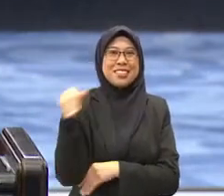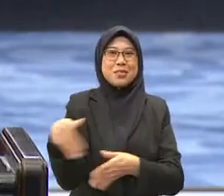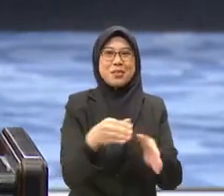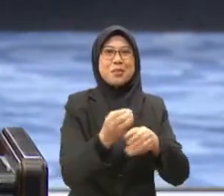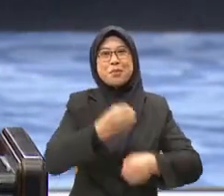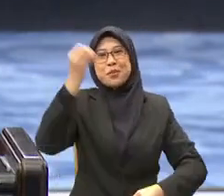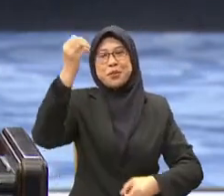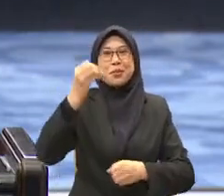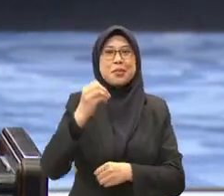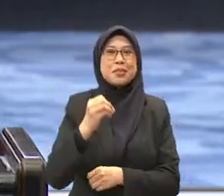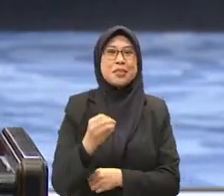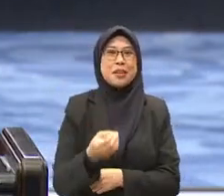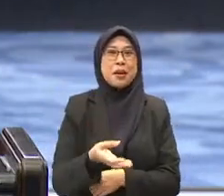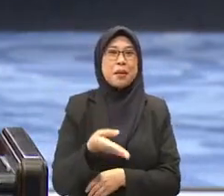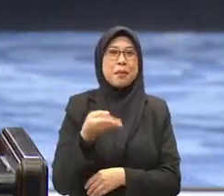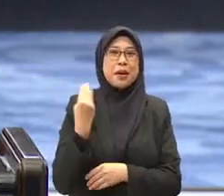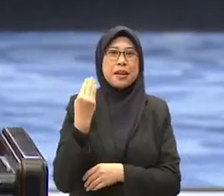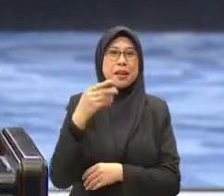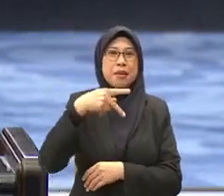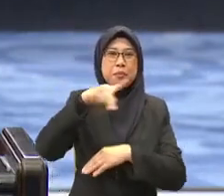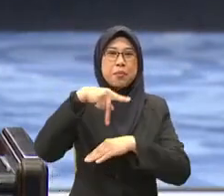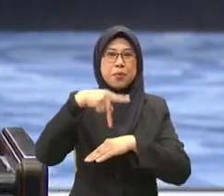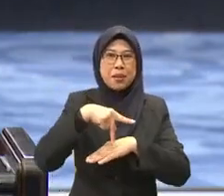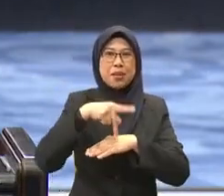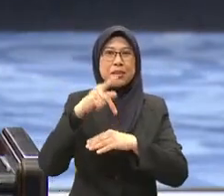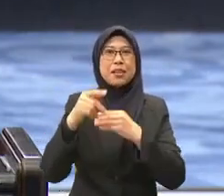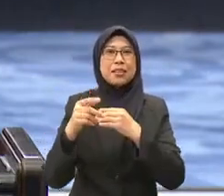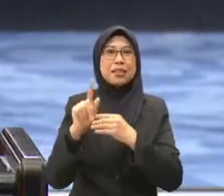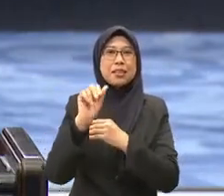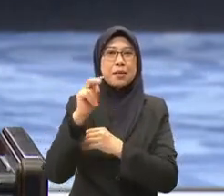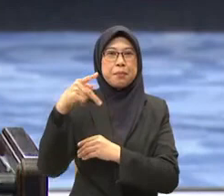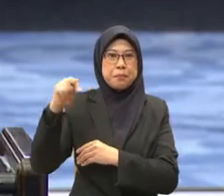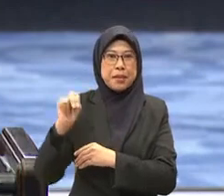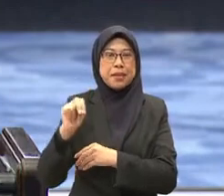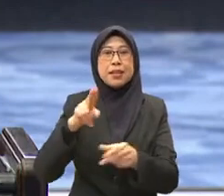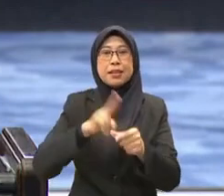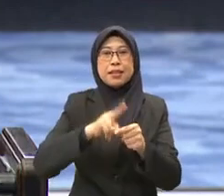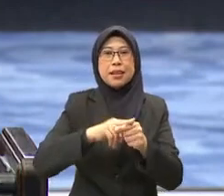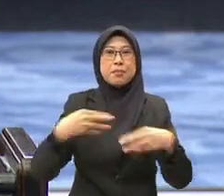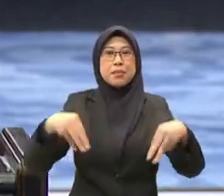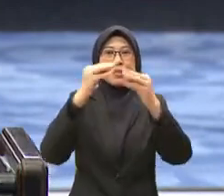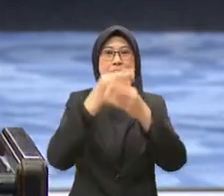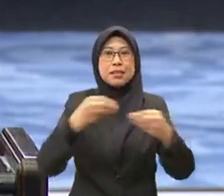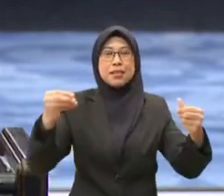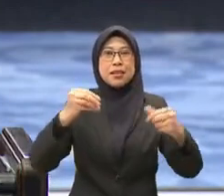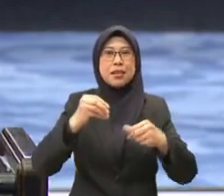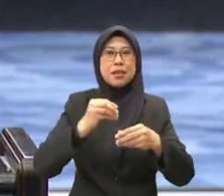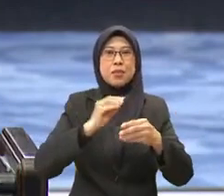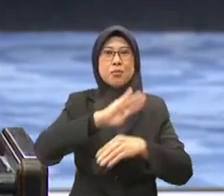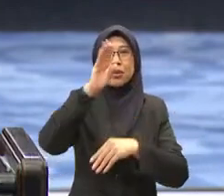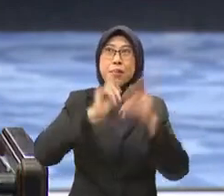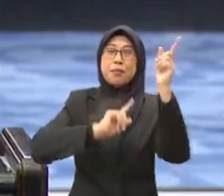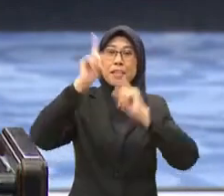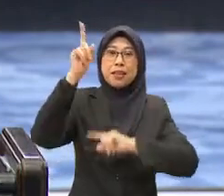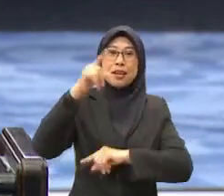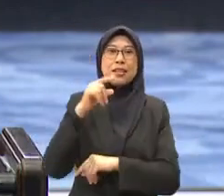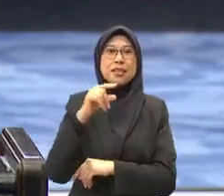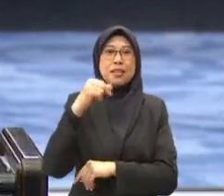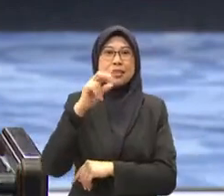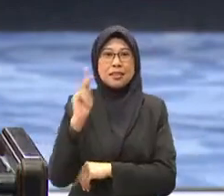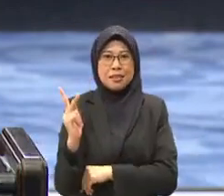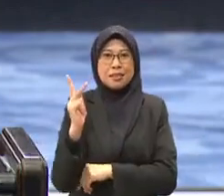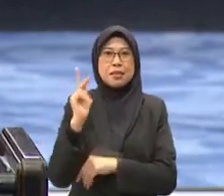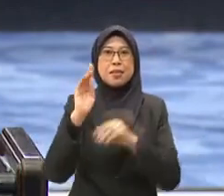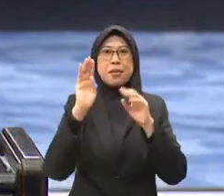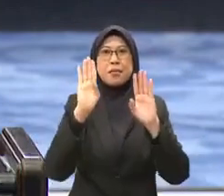raup balik Pulau Mersing terbau temeloh Tampin Klang Majid tanah Bukit Bintang jempul Serik